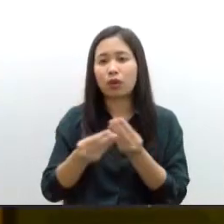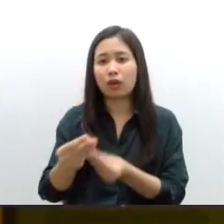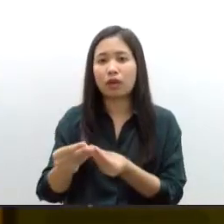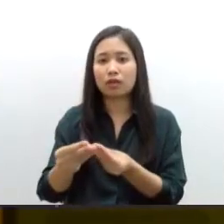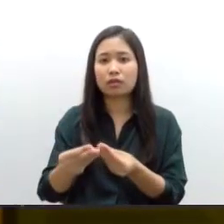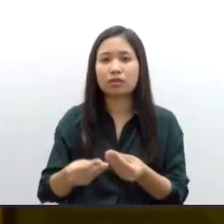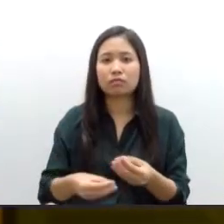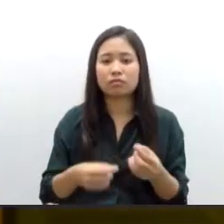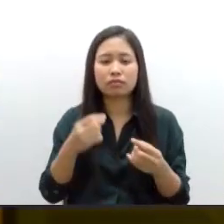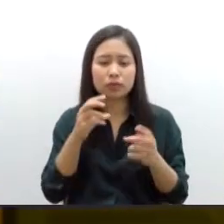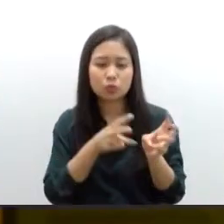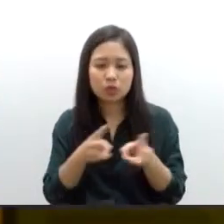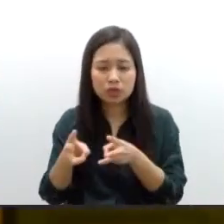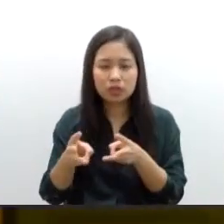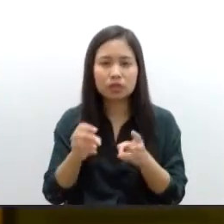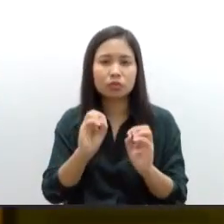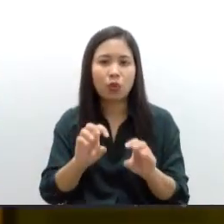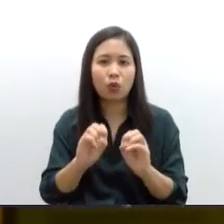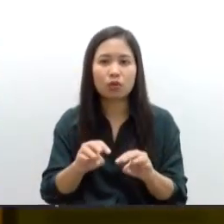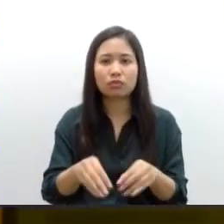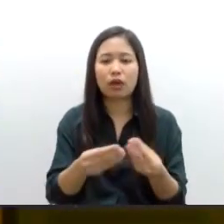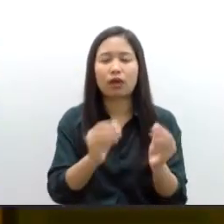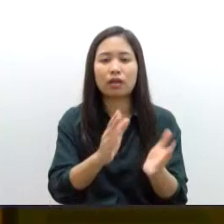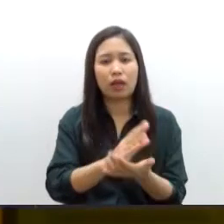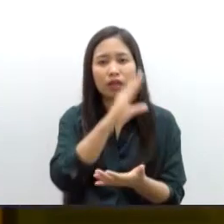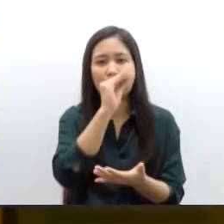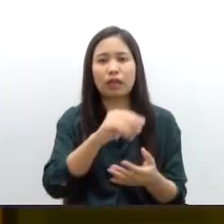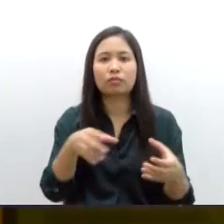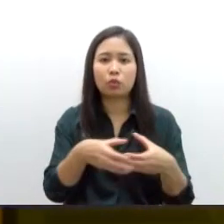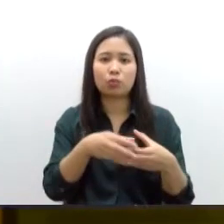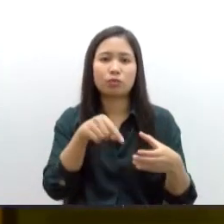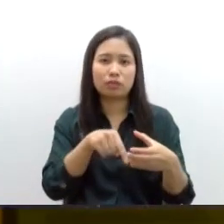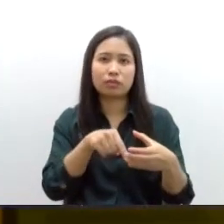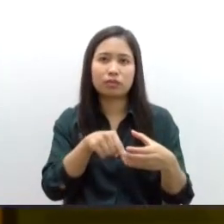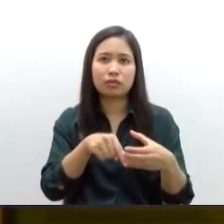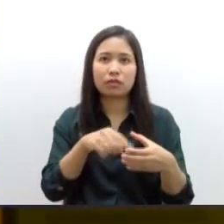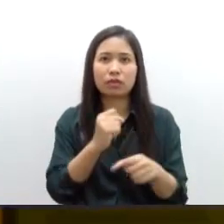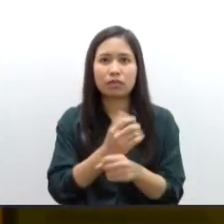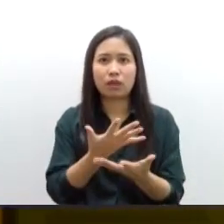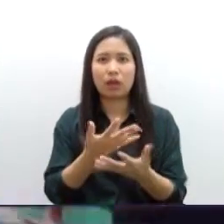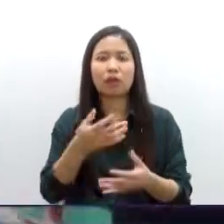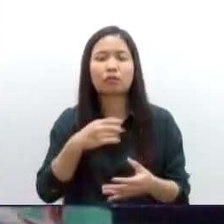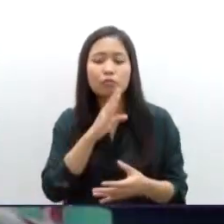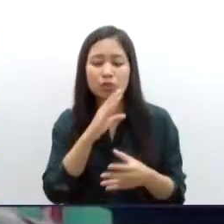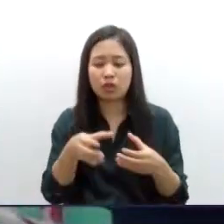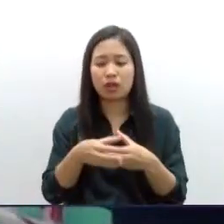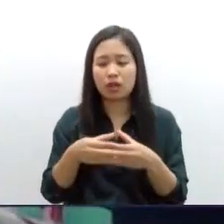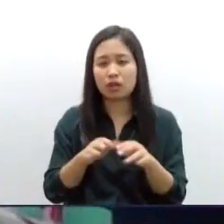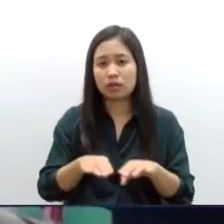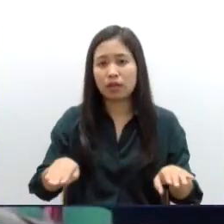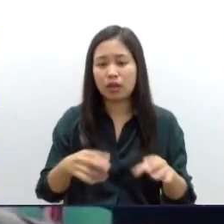ต่างจากเพื่อนๆอาจจะเป็นไปได้ครับเด็กกลุ่มนึงที่ไม่มีอุปกรณ์เหล่